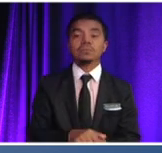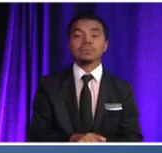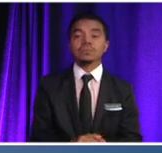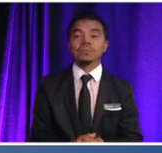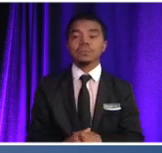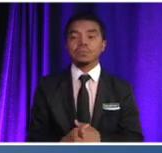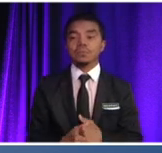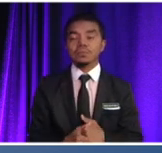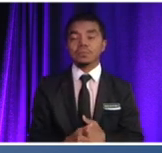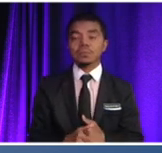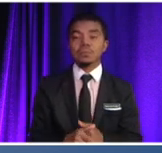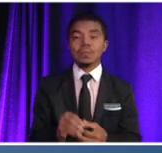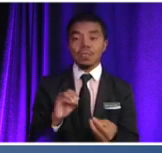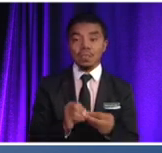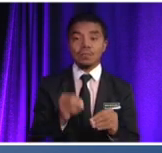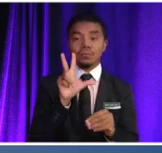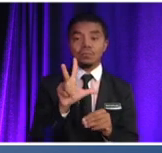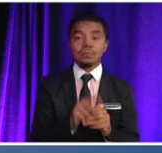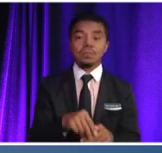elo dan tahan lama